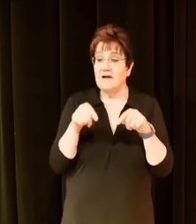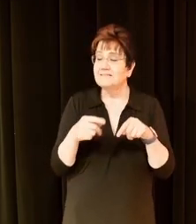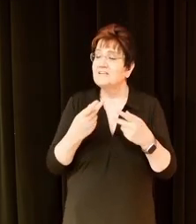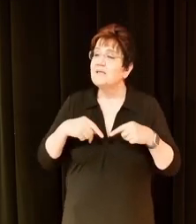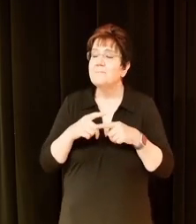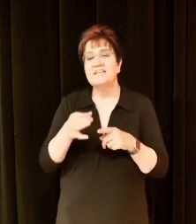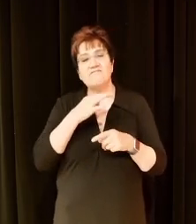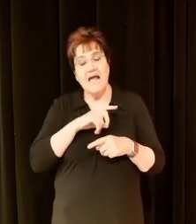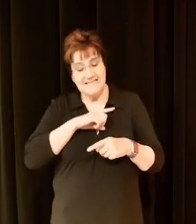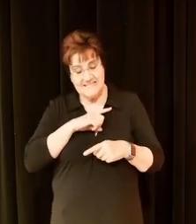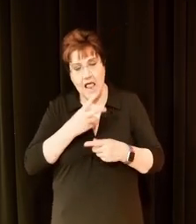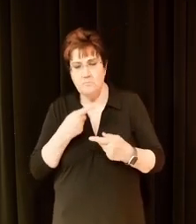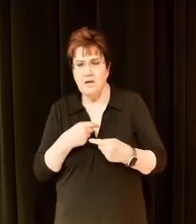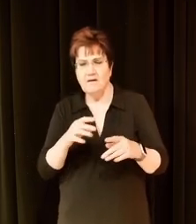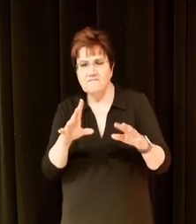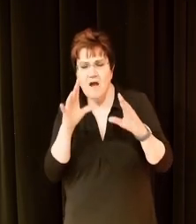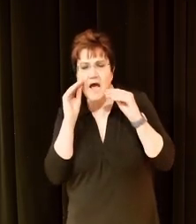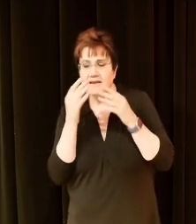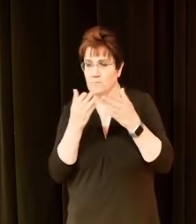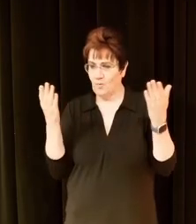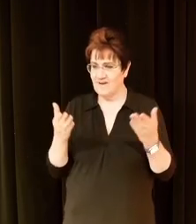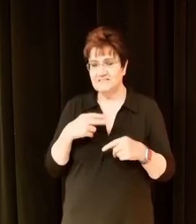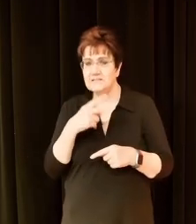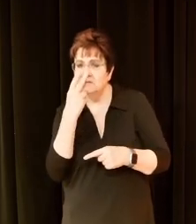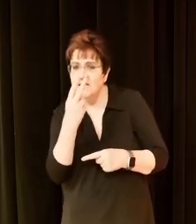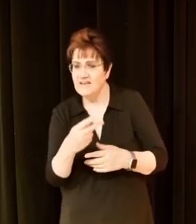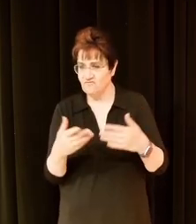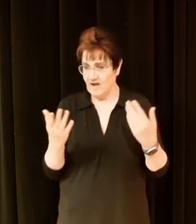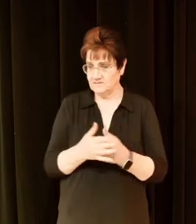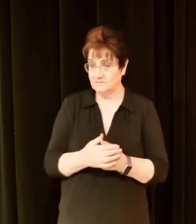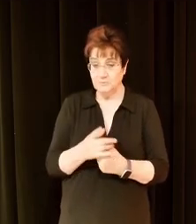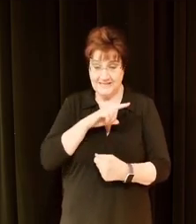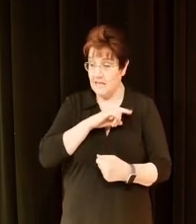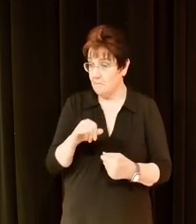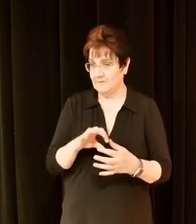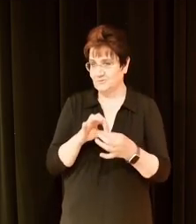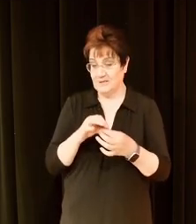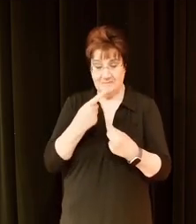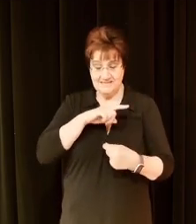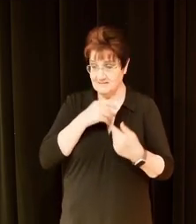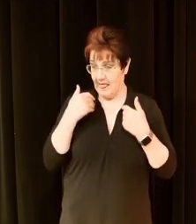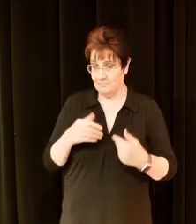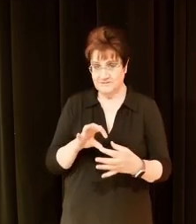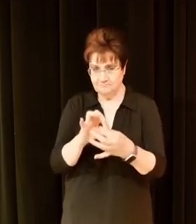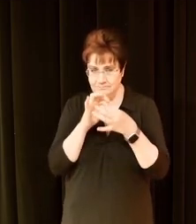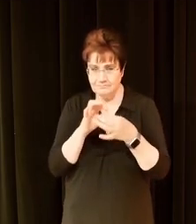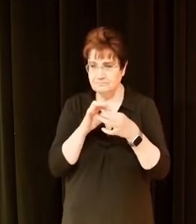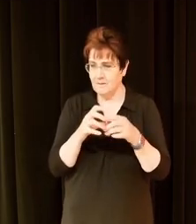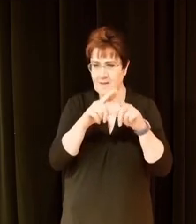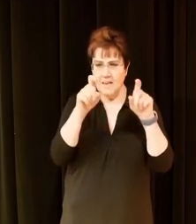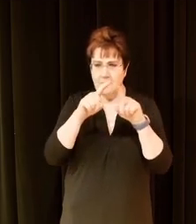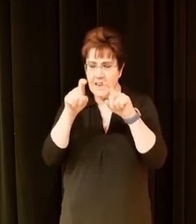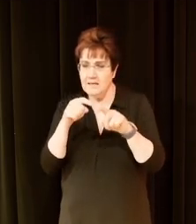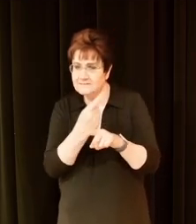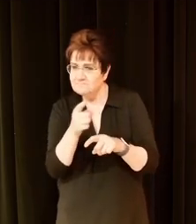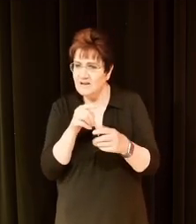wir, was nehmen wir wahr, was kriegen wir denn überhaupt mit? Und das hat immer ganz viel natürlich mit uns zu tun, was sie uns zeigen. Und das kann man natürlich auch